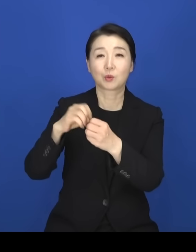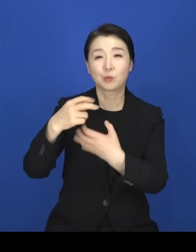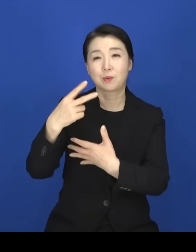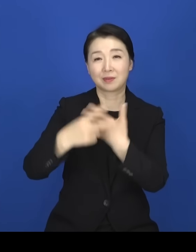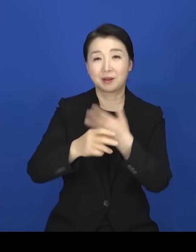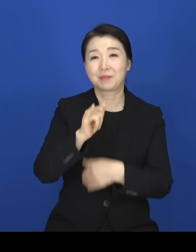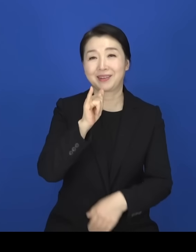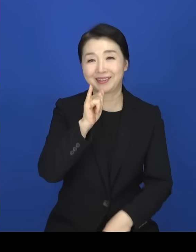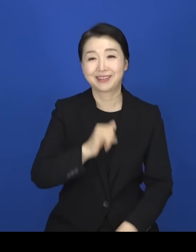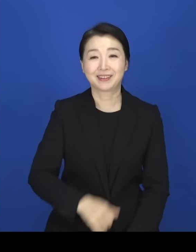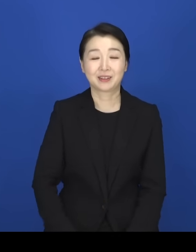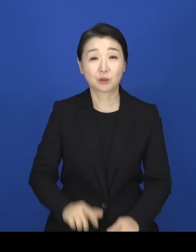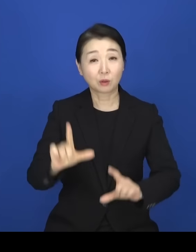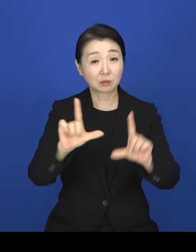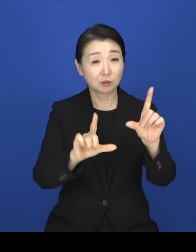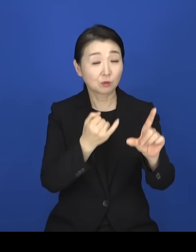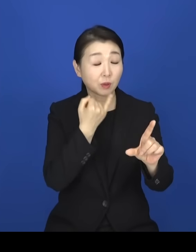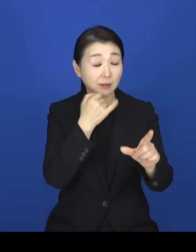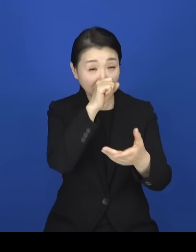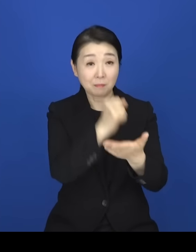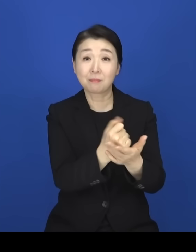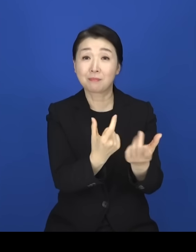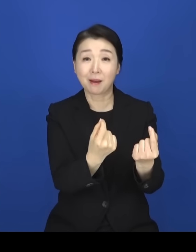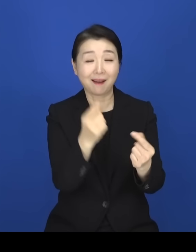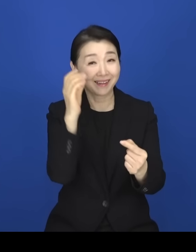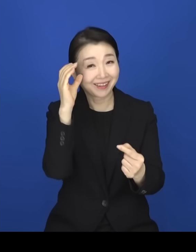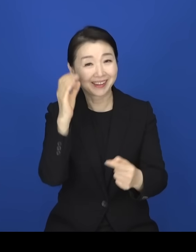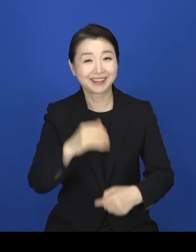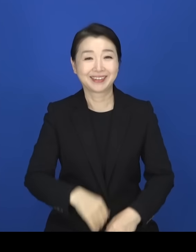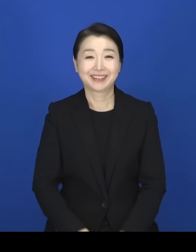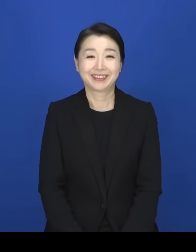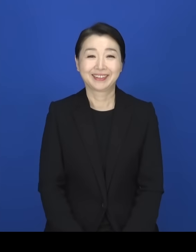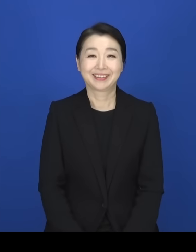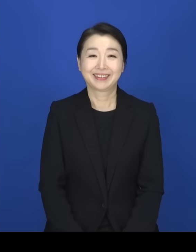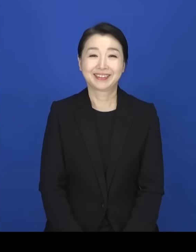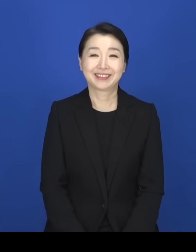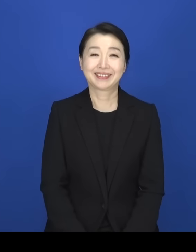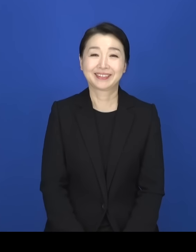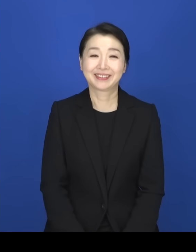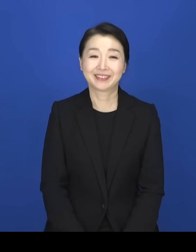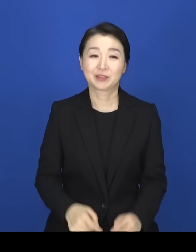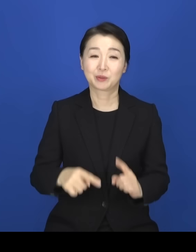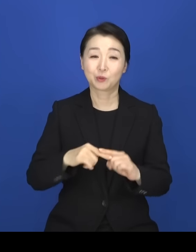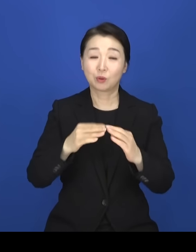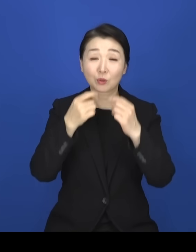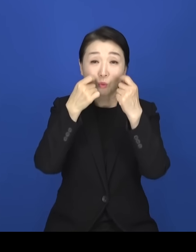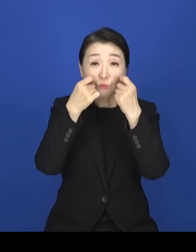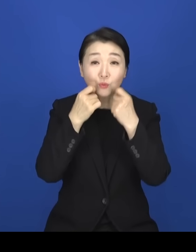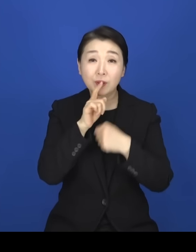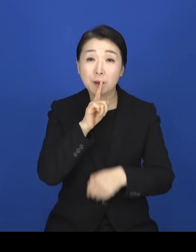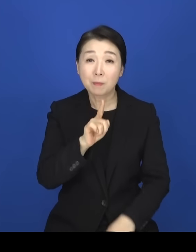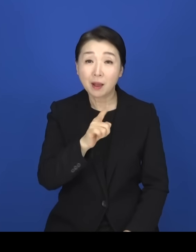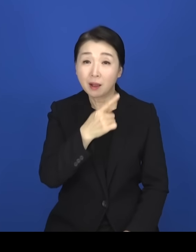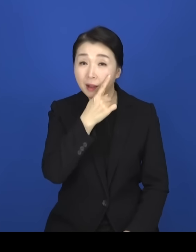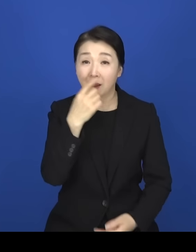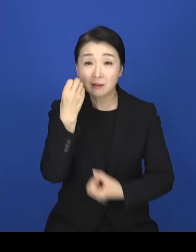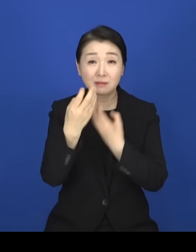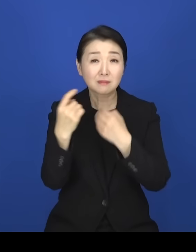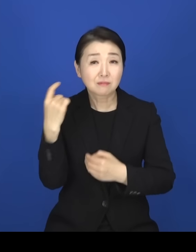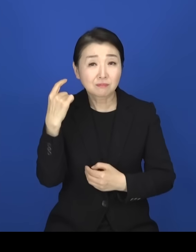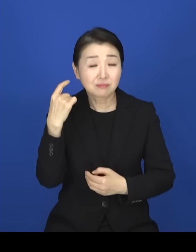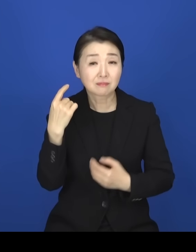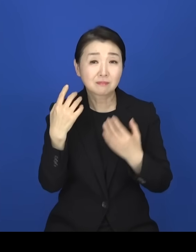하게 됐습니다. 이미지 바꾸긴 참 좋은 작품인데 기대하겠습니다. 근데 요즘 그 교회에서 그렇게 많이 운다고 그 증언들을 많이